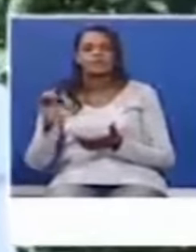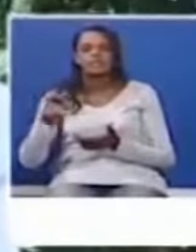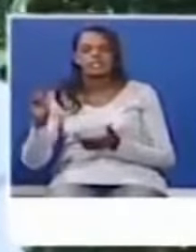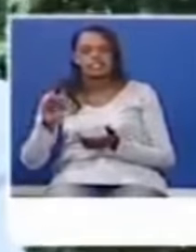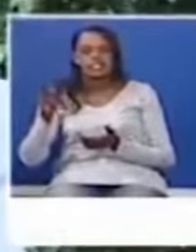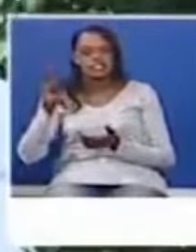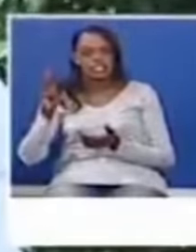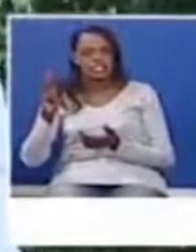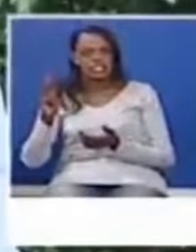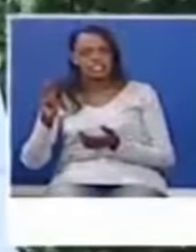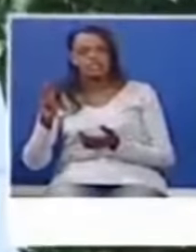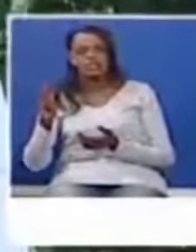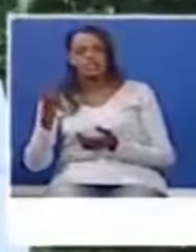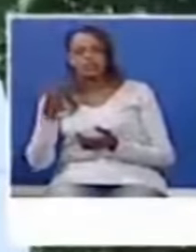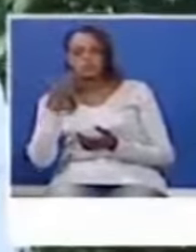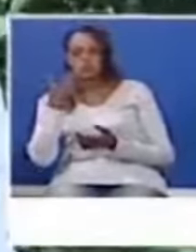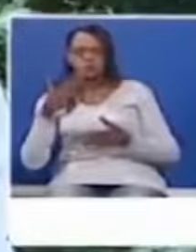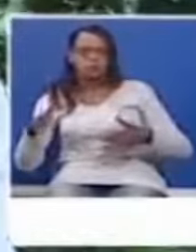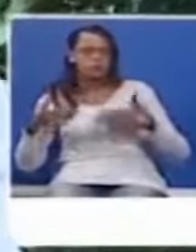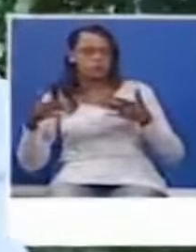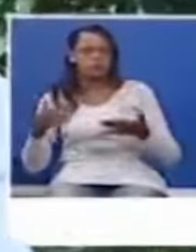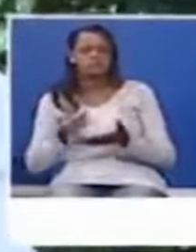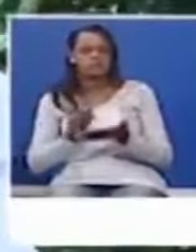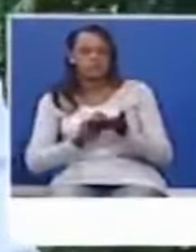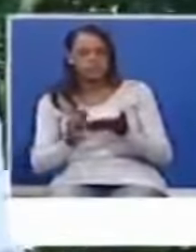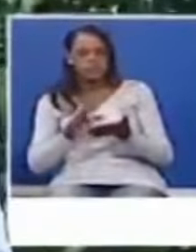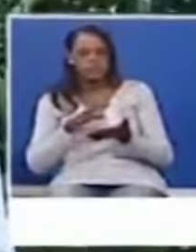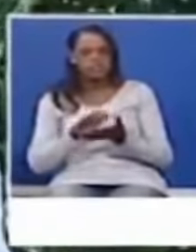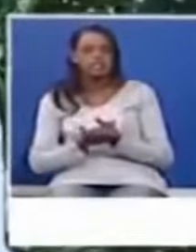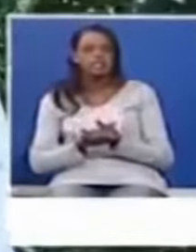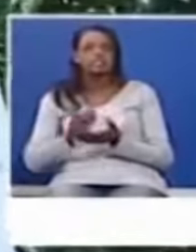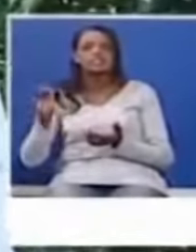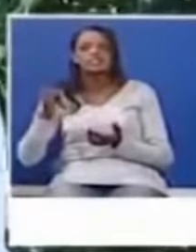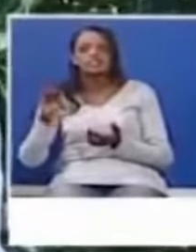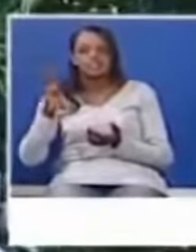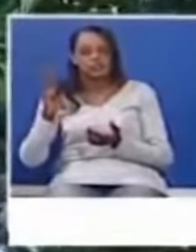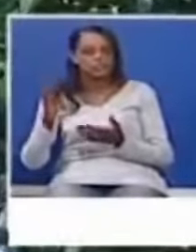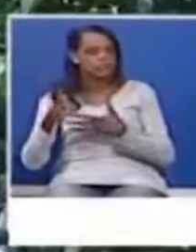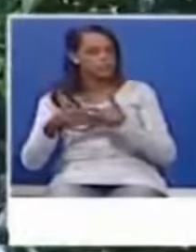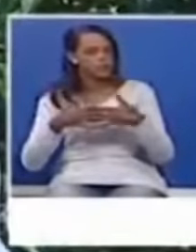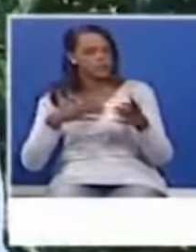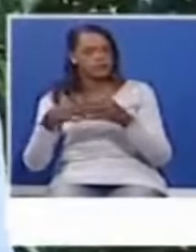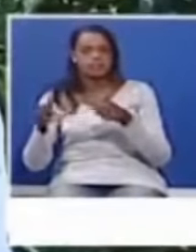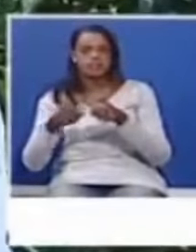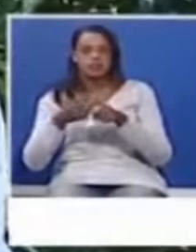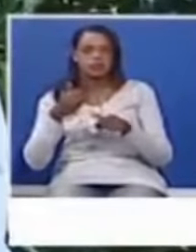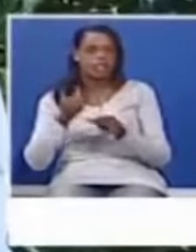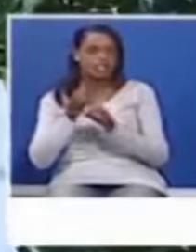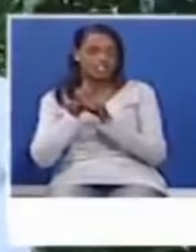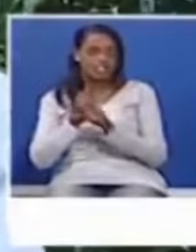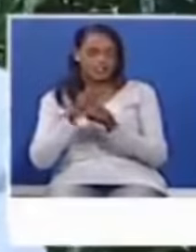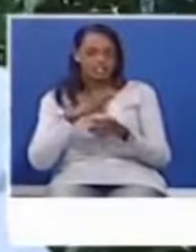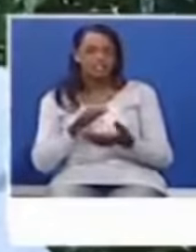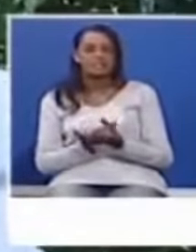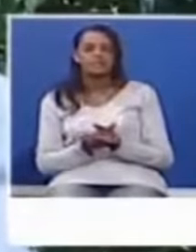ብ93 ብወግዒ ከም ትቕበሎ ክትፍርመሉ ከላ ብ94 ከዓ ኣብ ግብሪ ክተውዕሎ ኣፅዲቓቶ ማለት እዩ ስለዚ